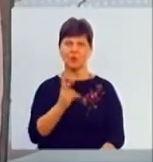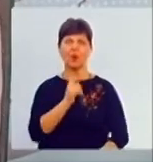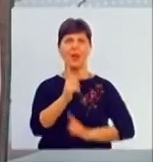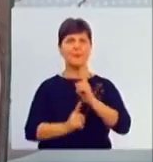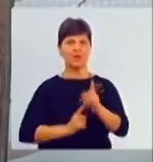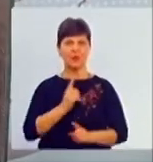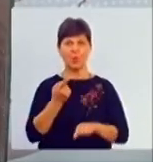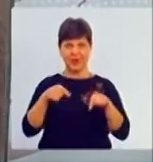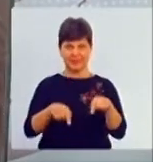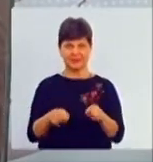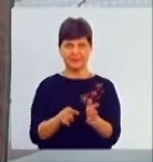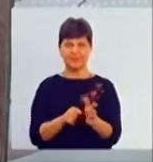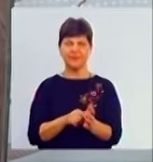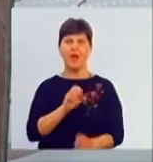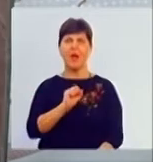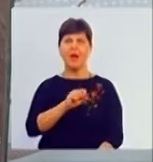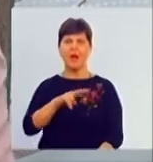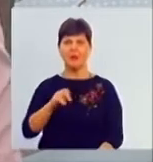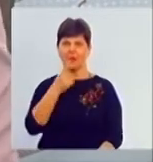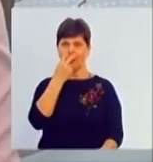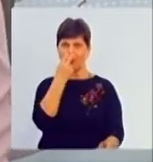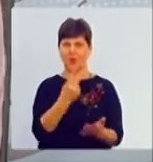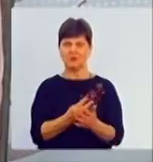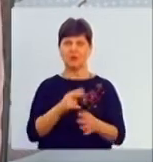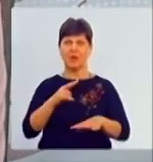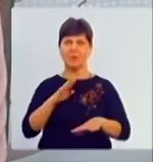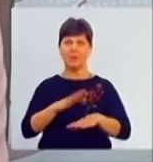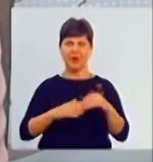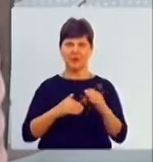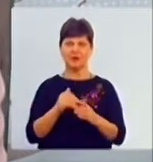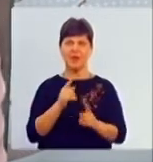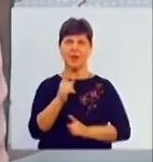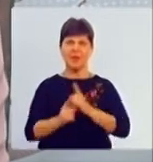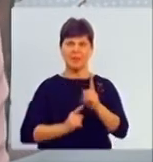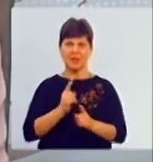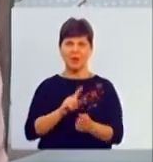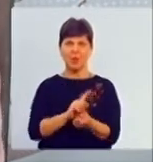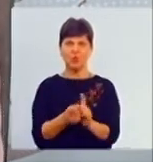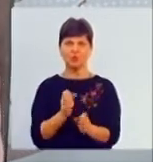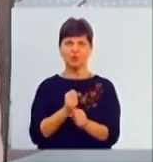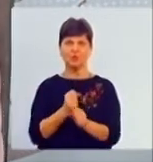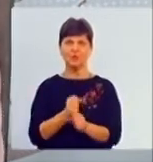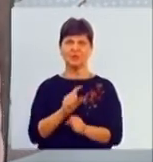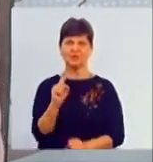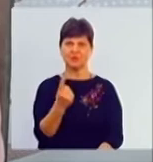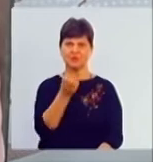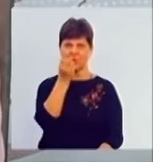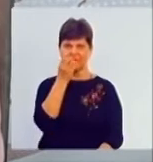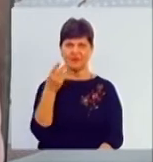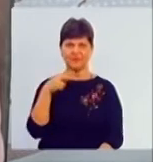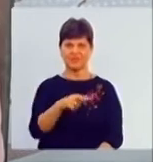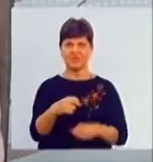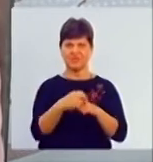як показує практика і перерахунок, який ми здійснили з 1 квітня 2018 року, вперше